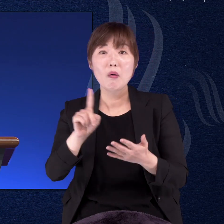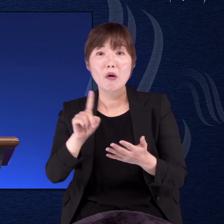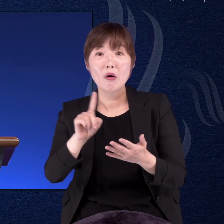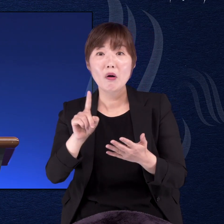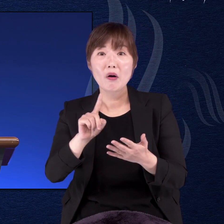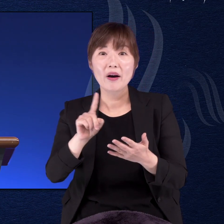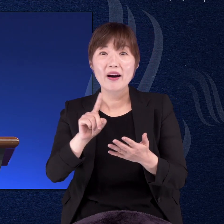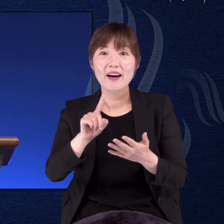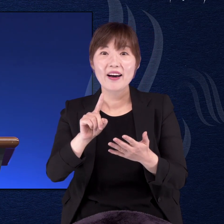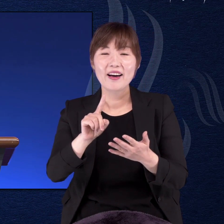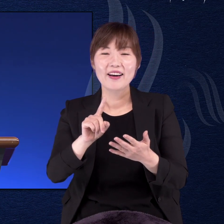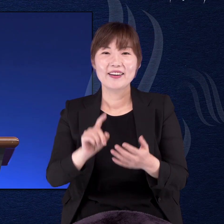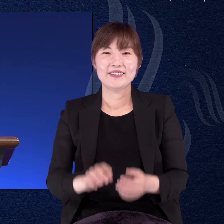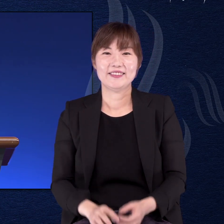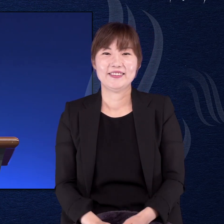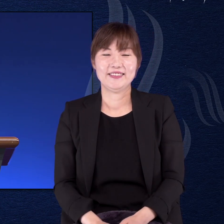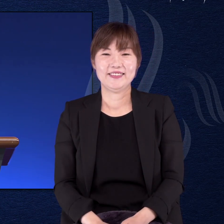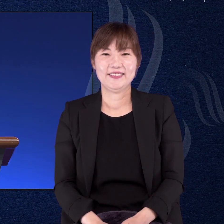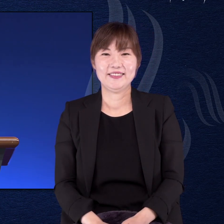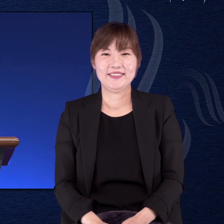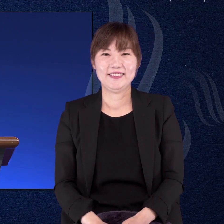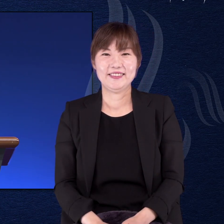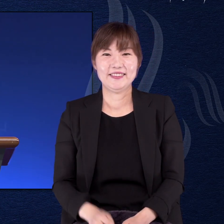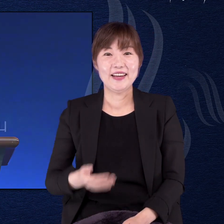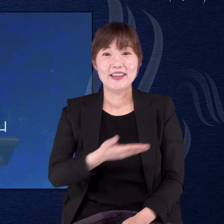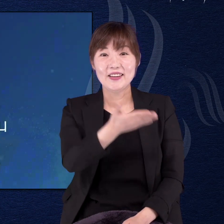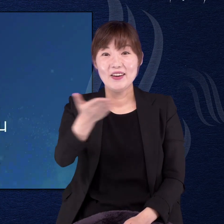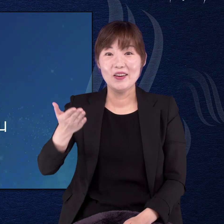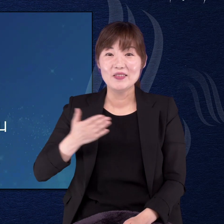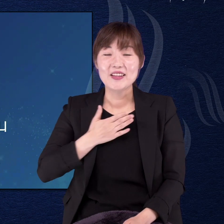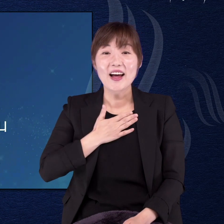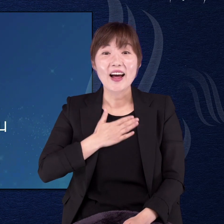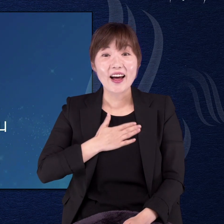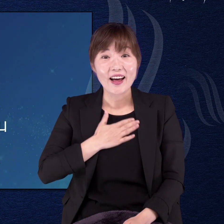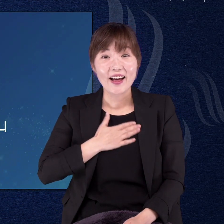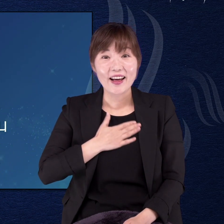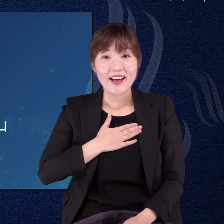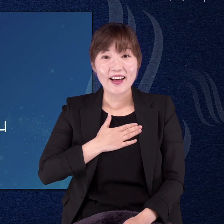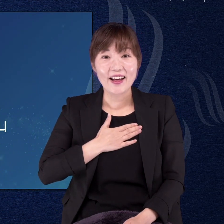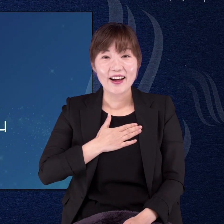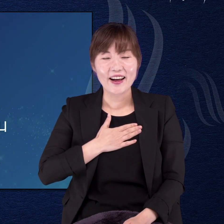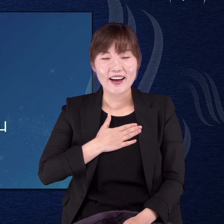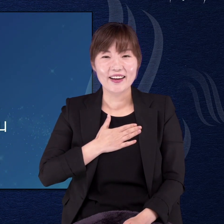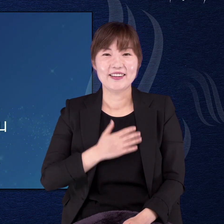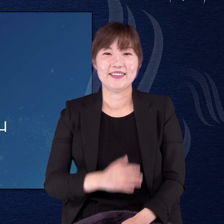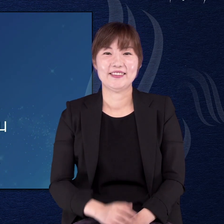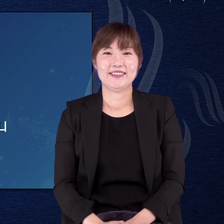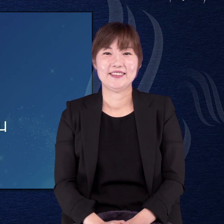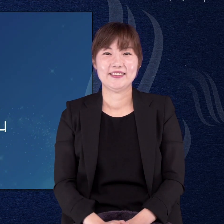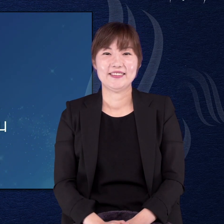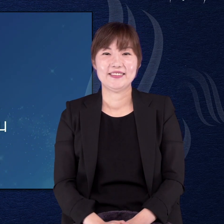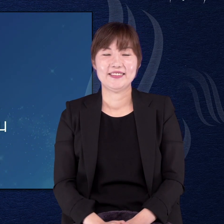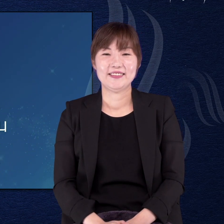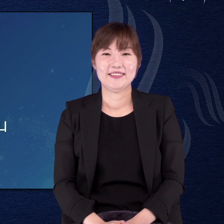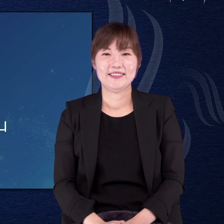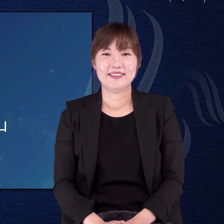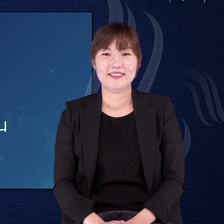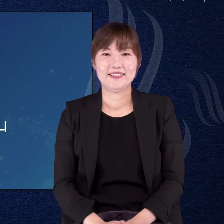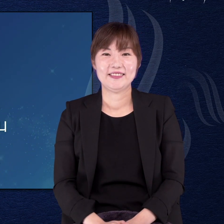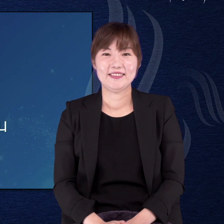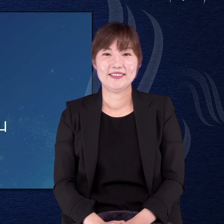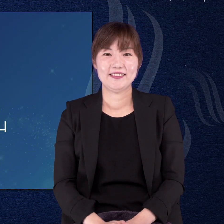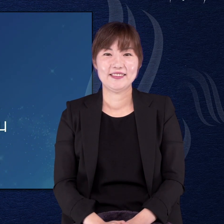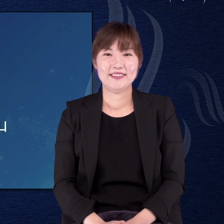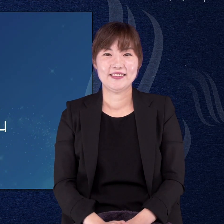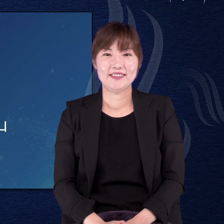가사 한번 띄워주시겠어요? 여러분들 아실 거예요. 아시죠?